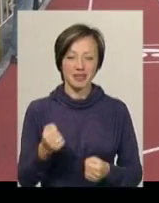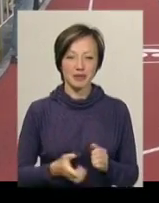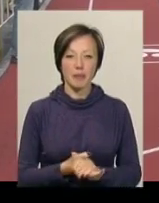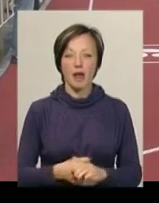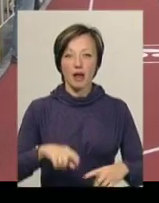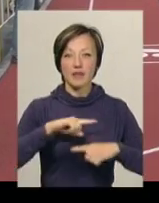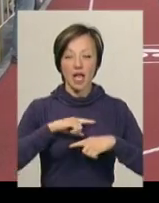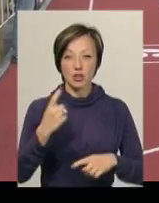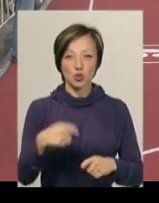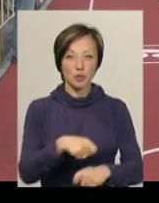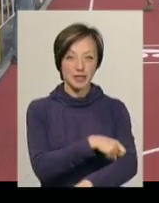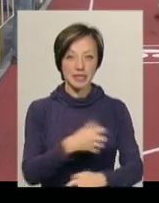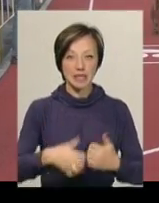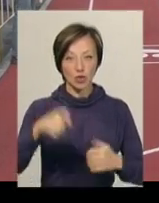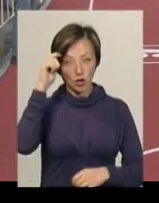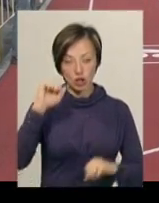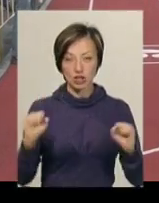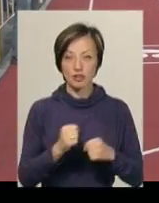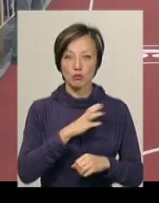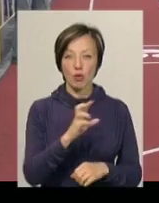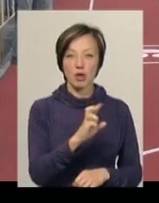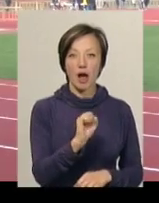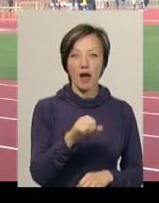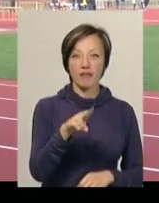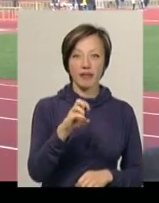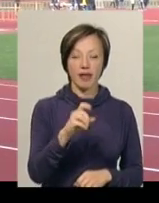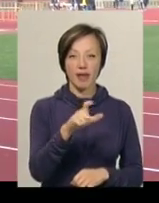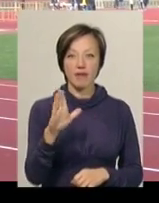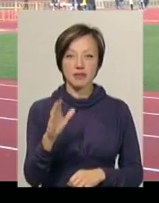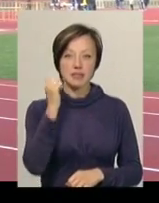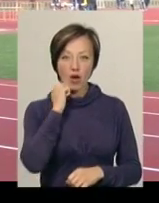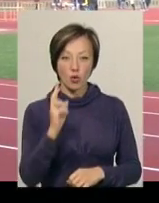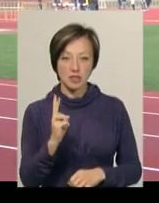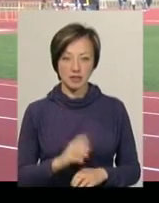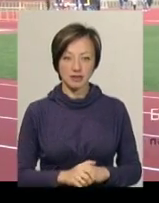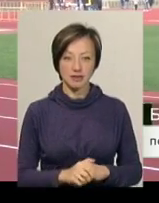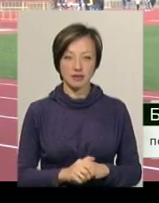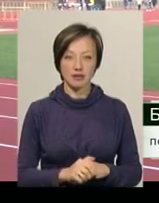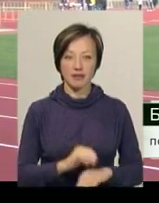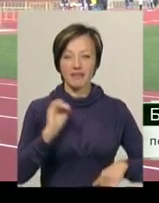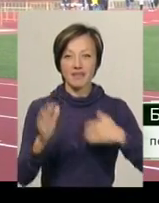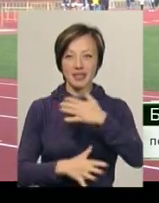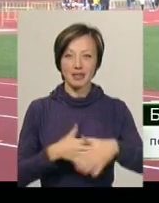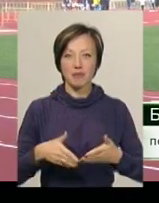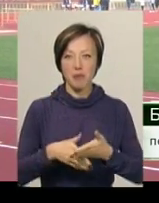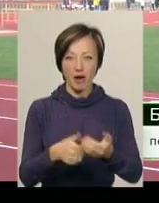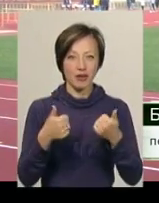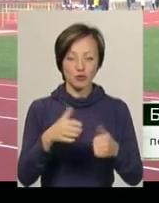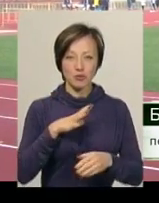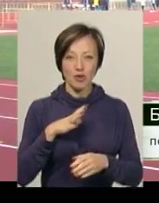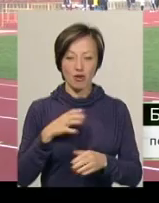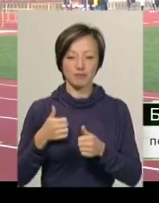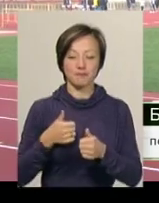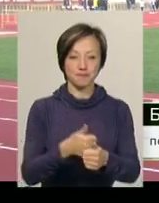У фіналі на 100-метрівці серед юнаків найшвидшим був Богдан Авдіїв із Старокостянтинова. Вітер дуже допомагав, бігти дуже добре було за